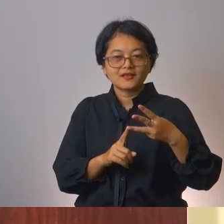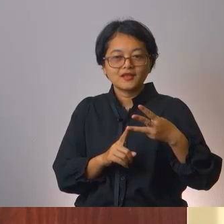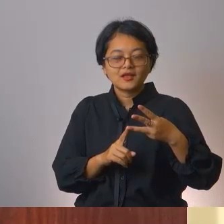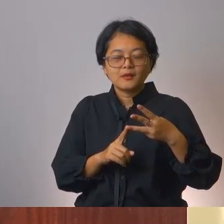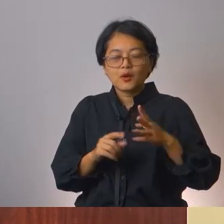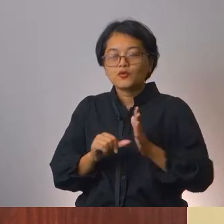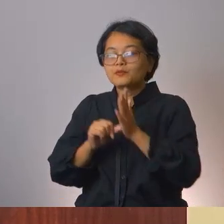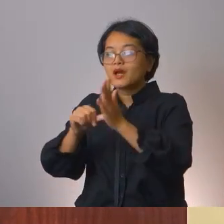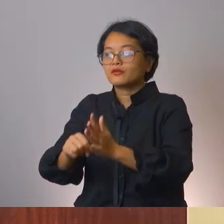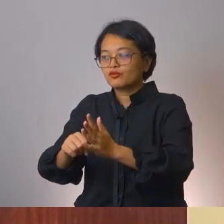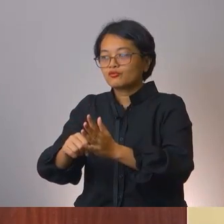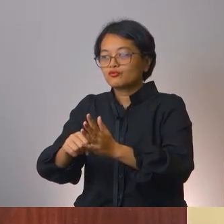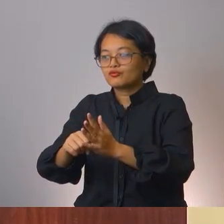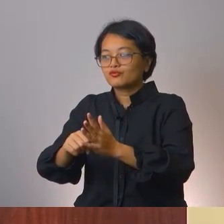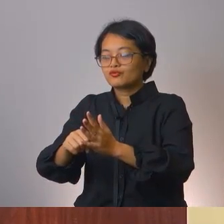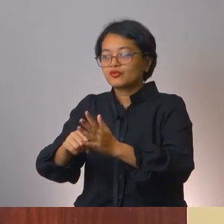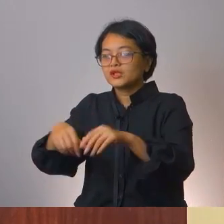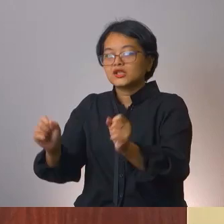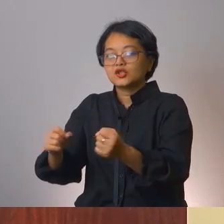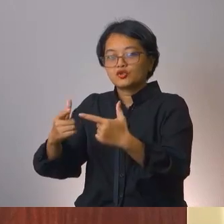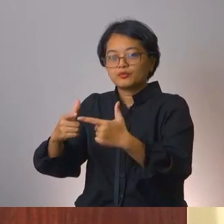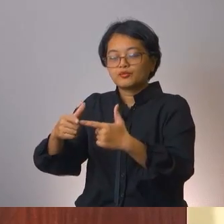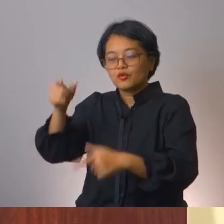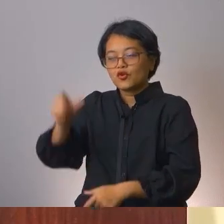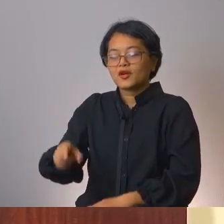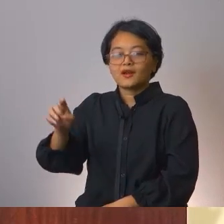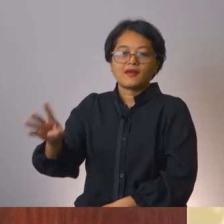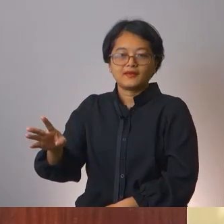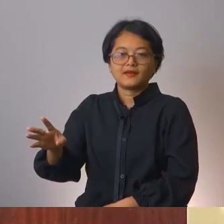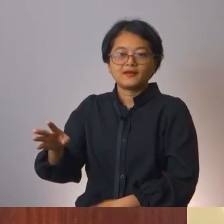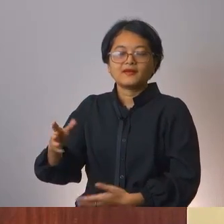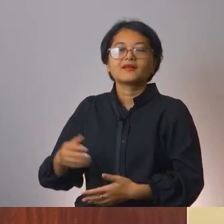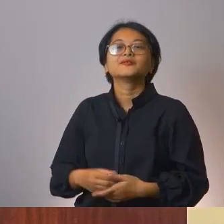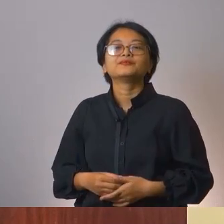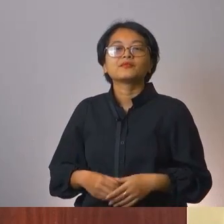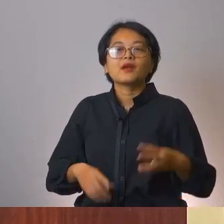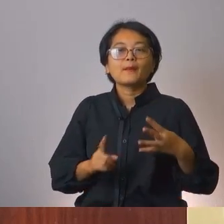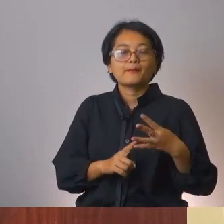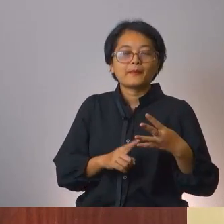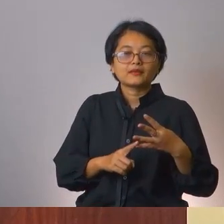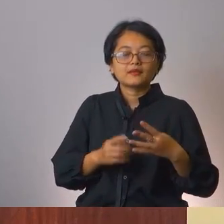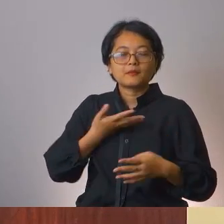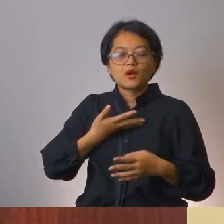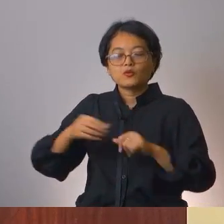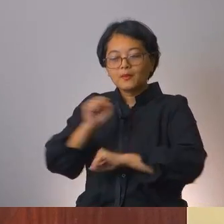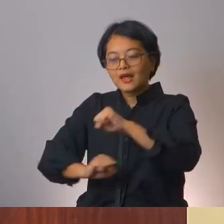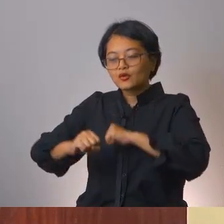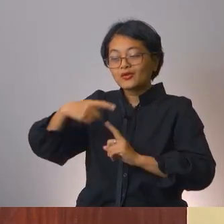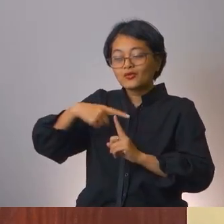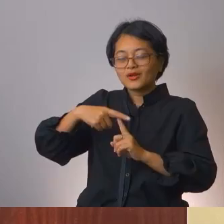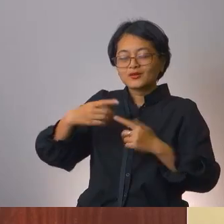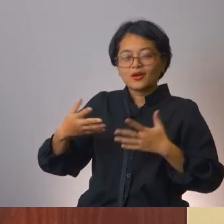Keempat, lakukan pekerjaan yang tidak disukai orang dengan sukacita. Dan